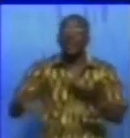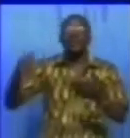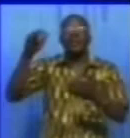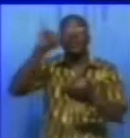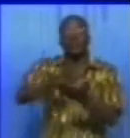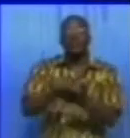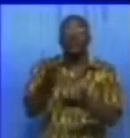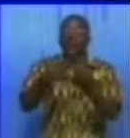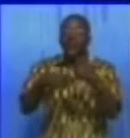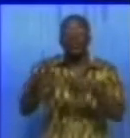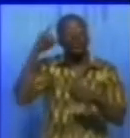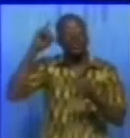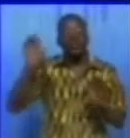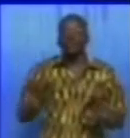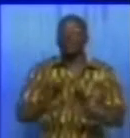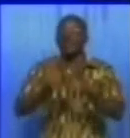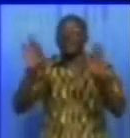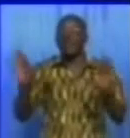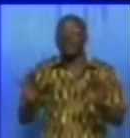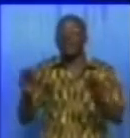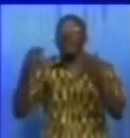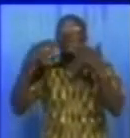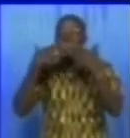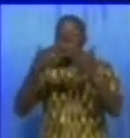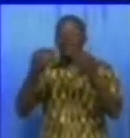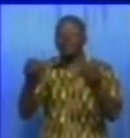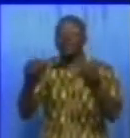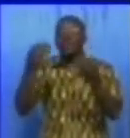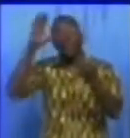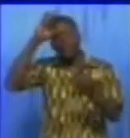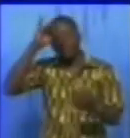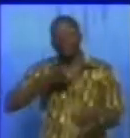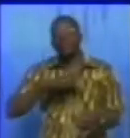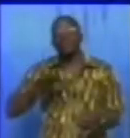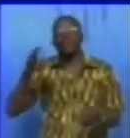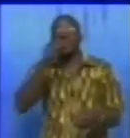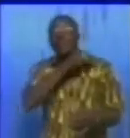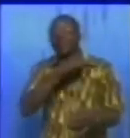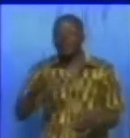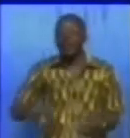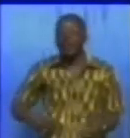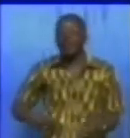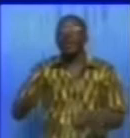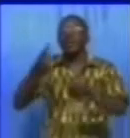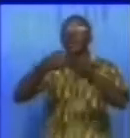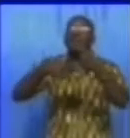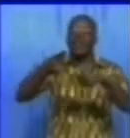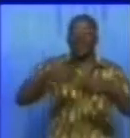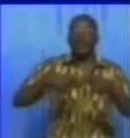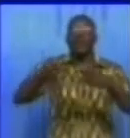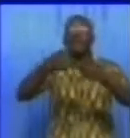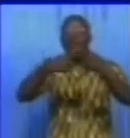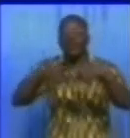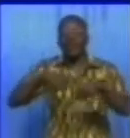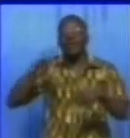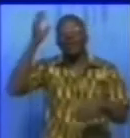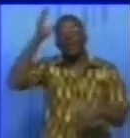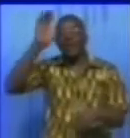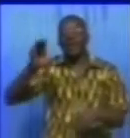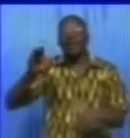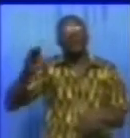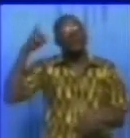pour les festivités. En tout cas, merci beaucoup, monsieur le maire. Merci bien et venez, venez, car c'est du